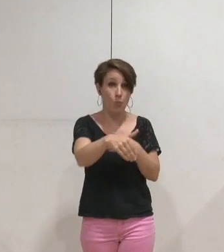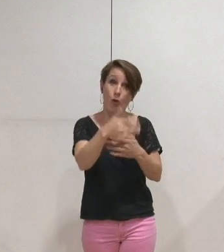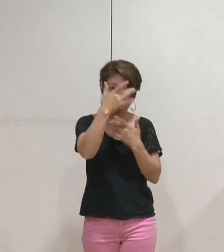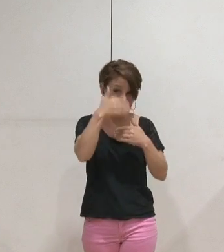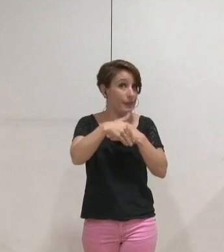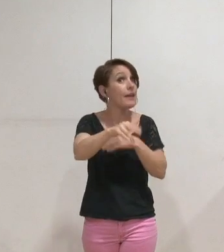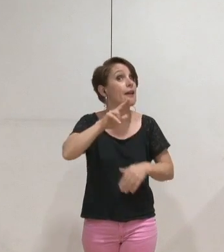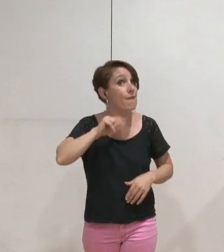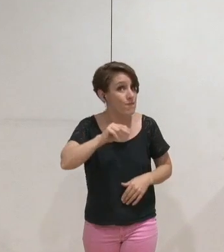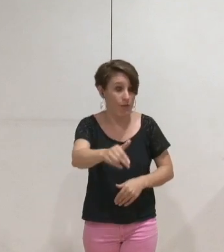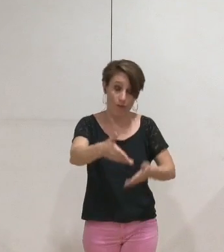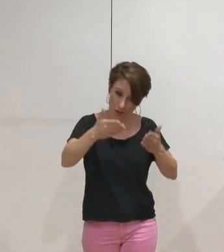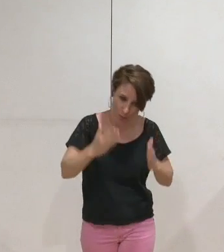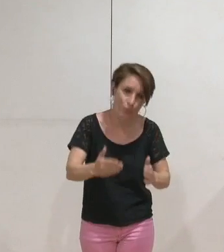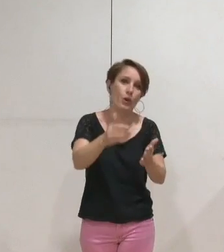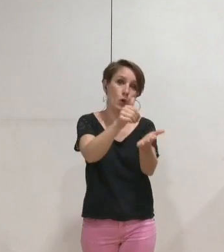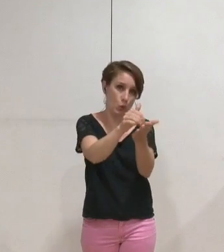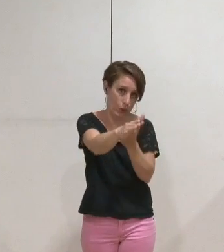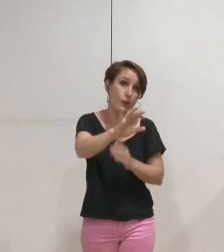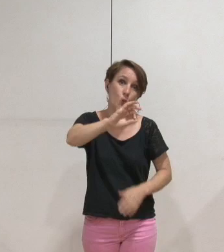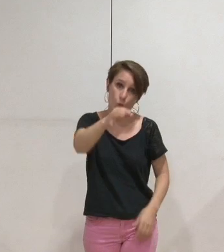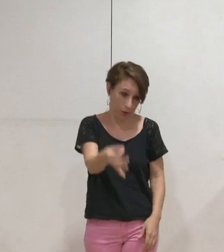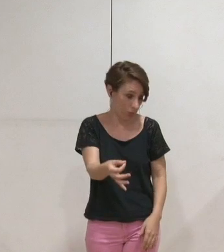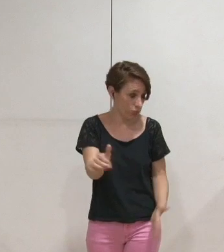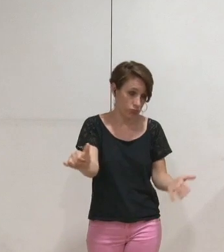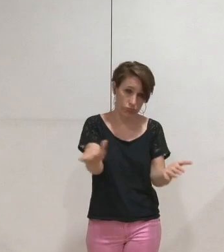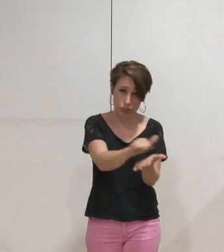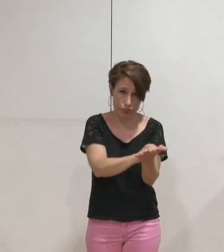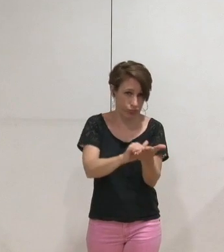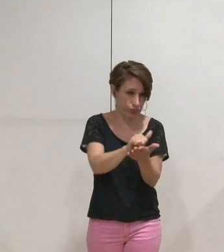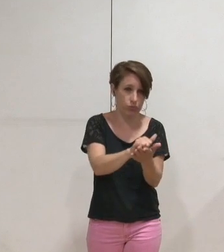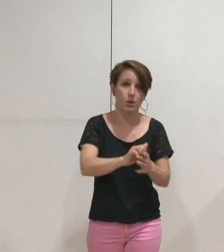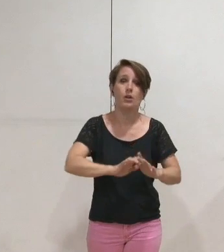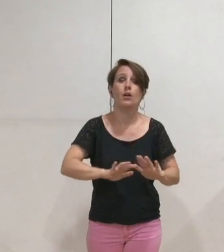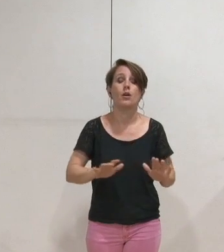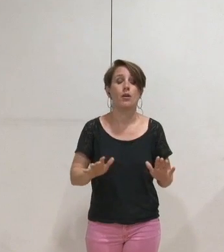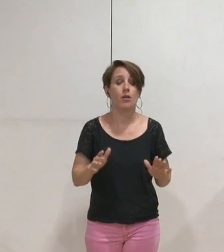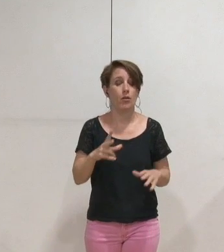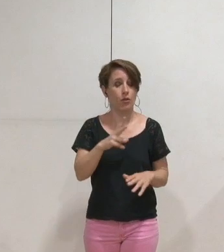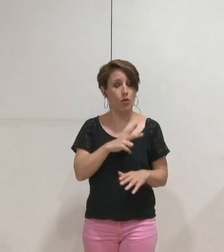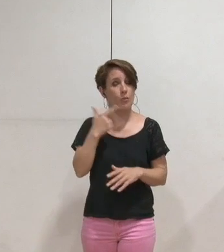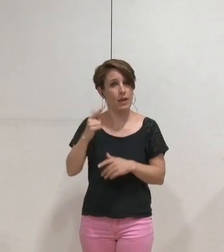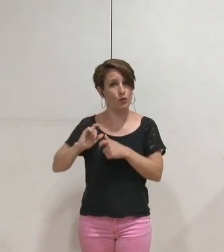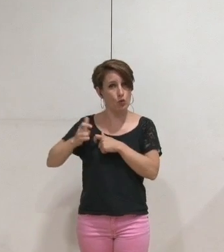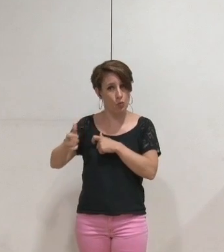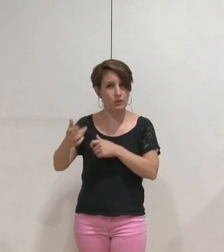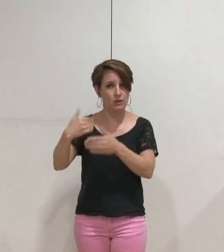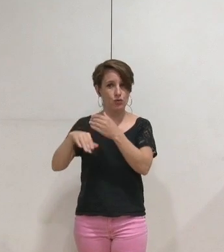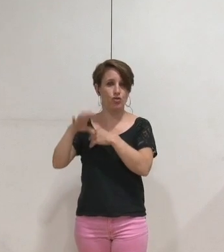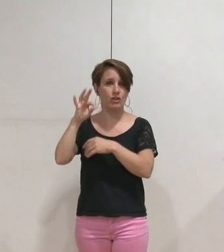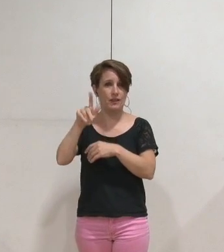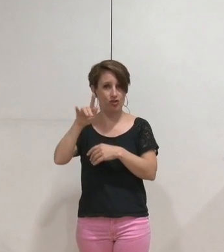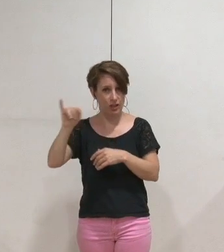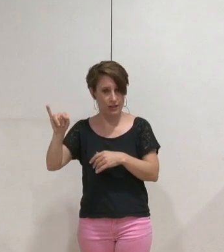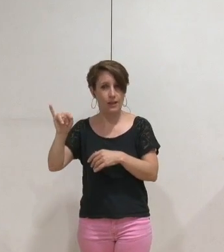tiens euh à le réaffirmer ici hein il y a également deux procédures au tribunal de grande instance qui ont été déposé par le Conseil départemental